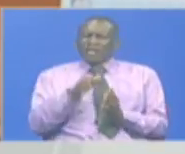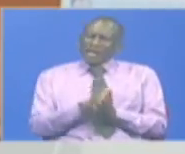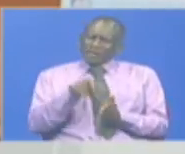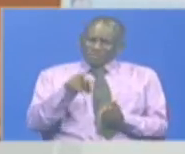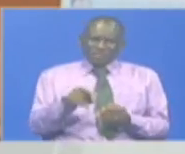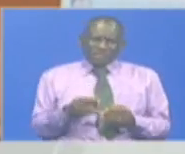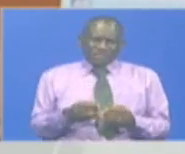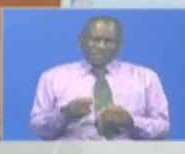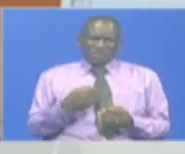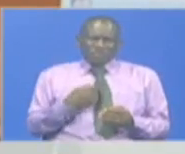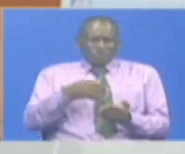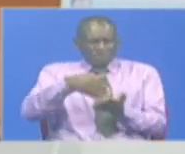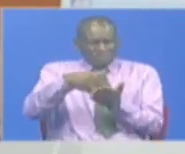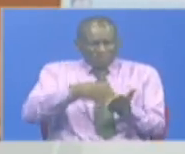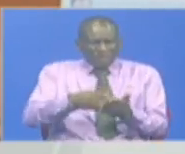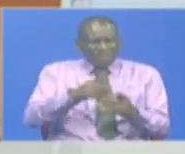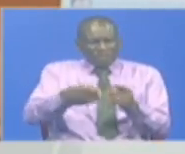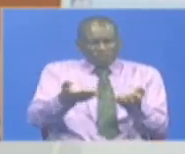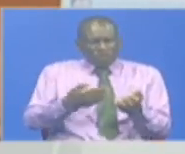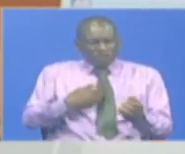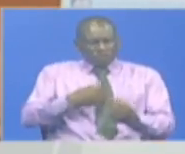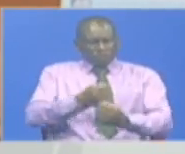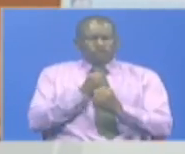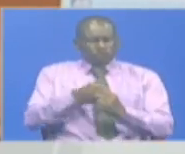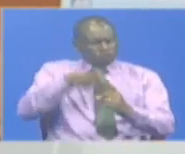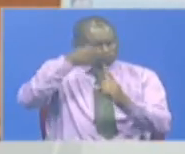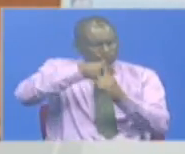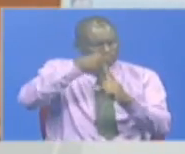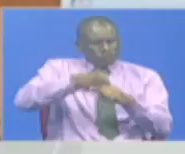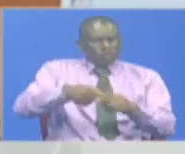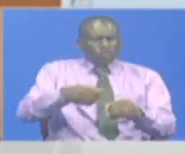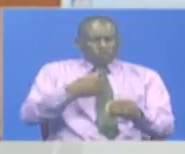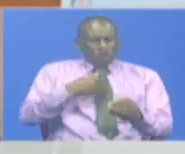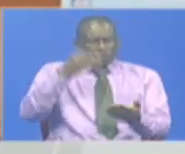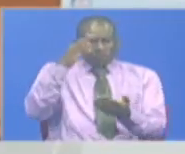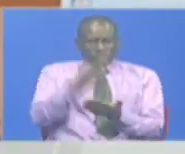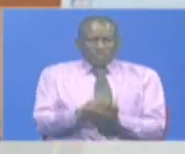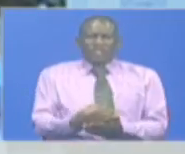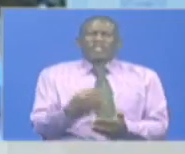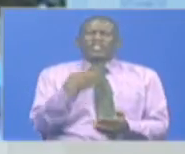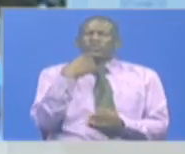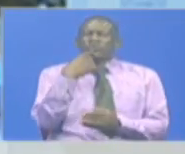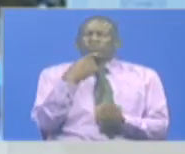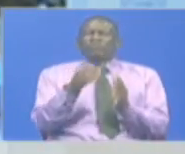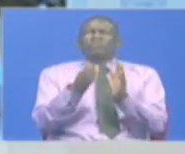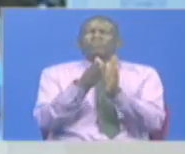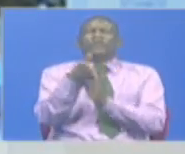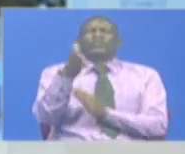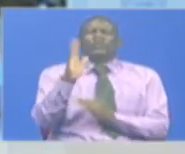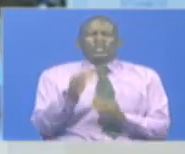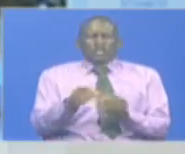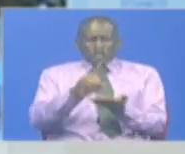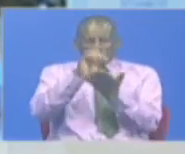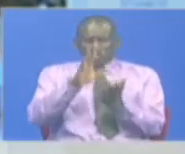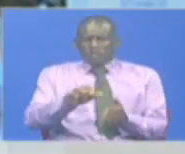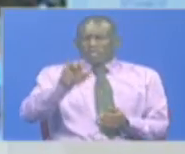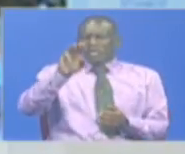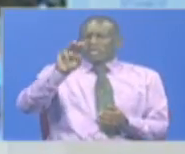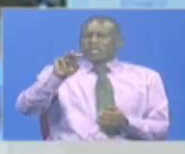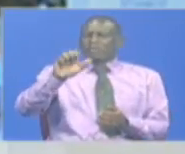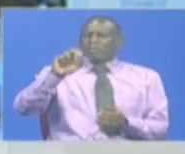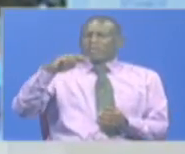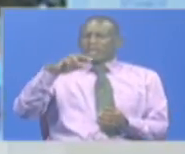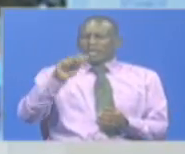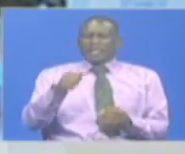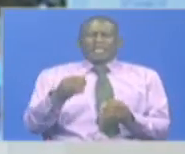vile utakuwa weak, lakini you have to fight, you have to put on faith, like utasema inshallah mimi nitatoka. Dr. Menga Chiringa is in charge of